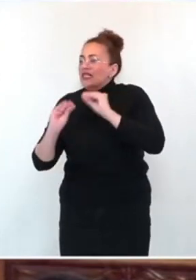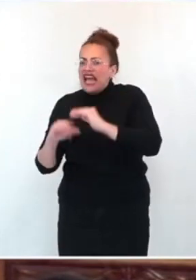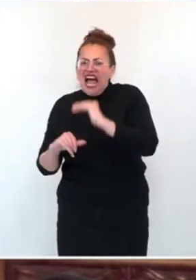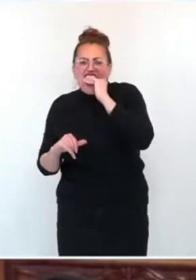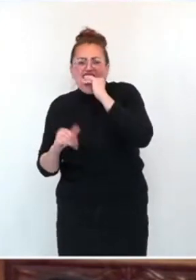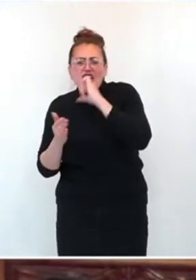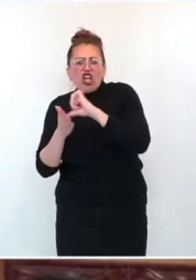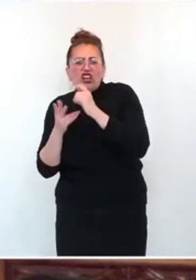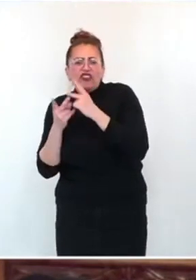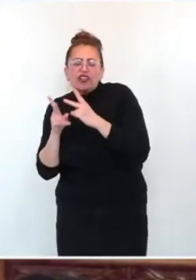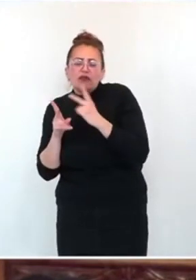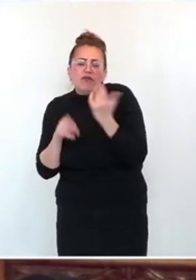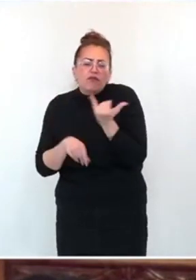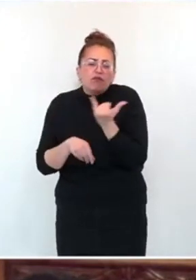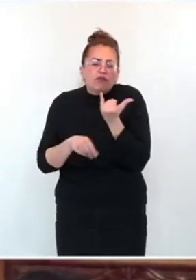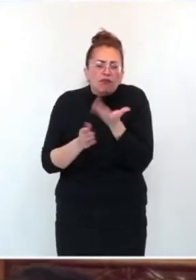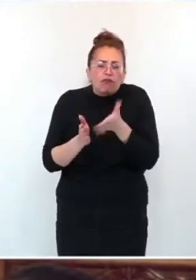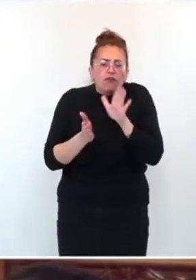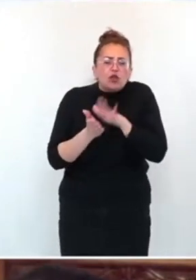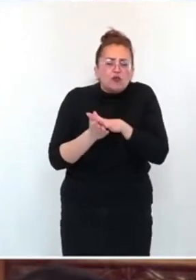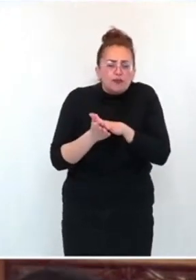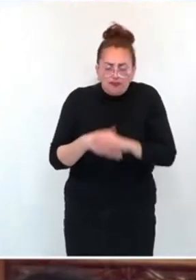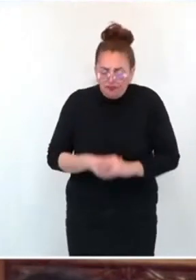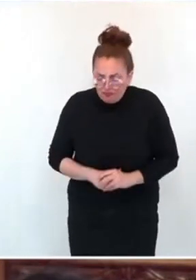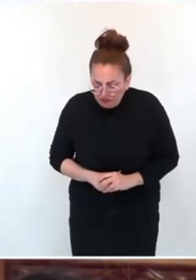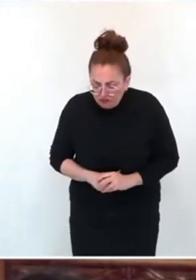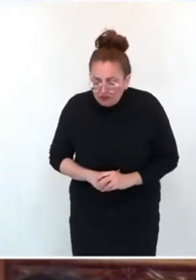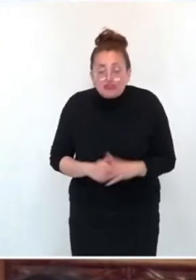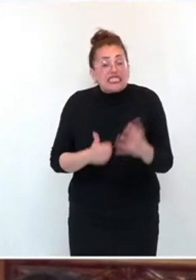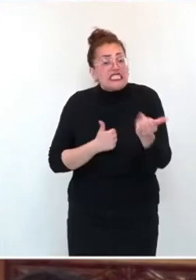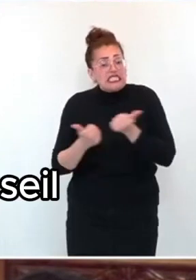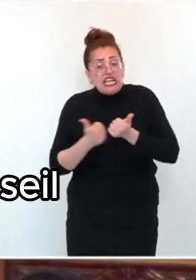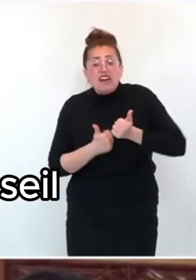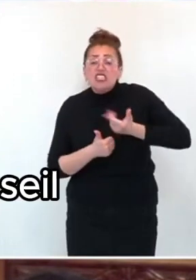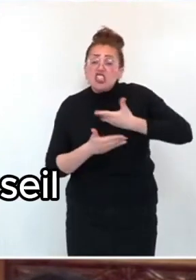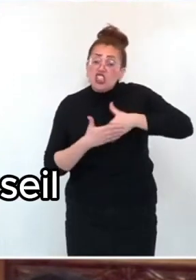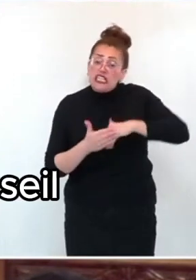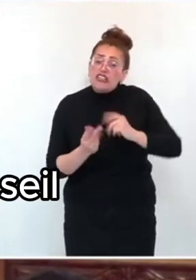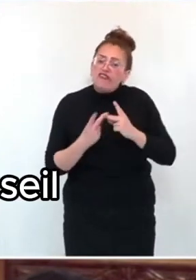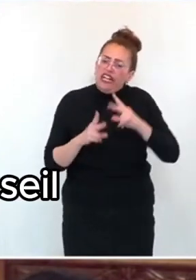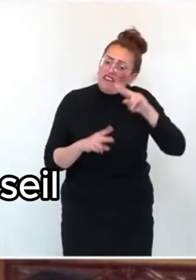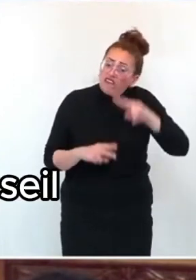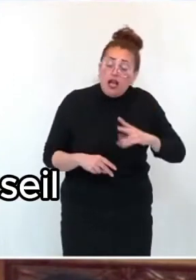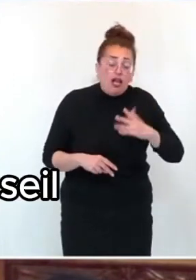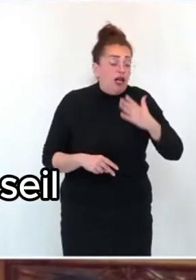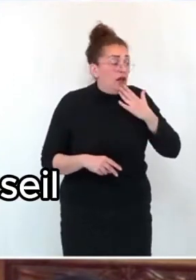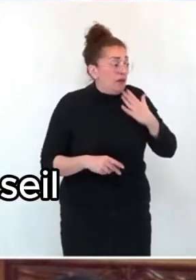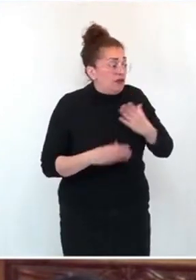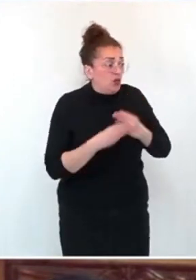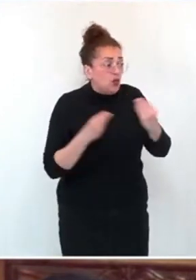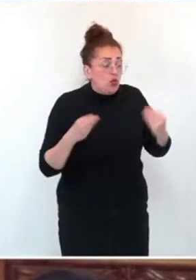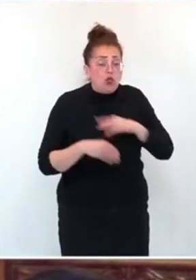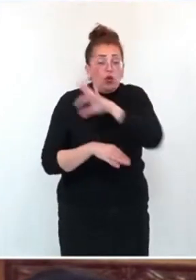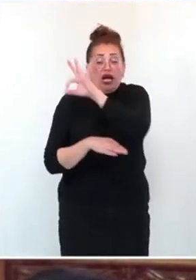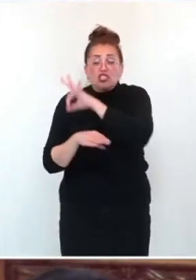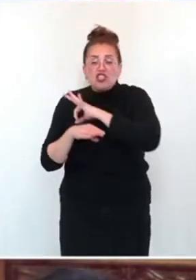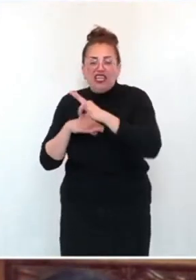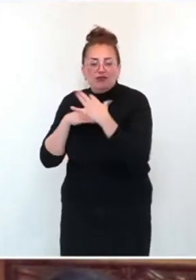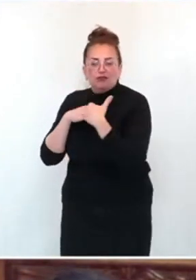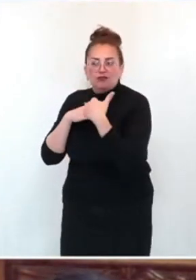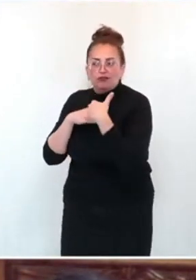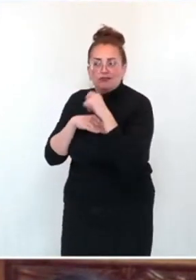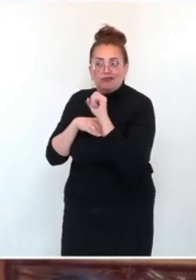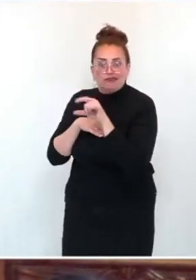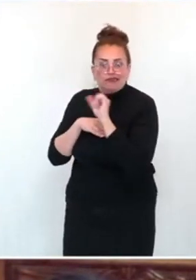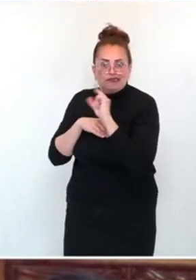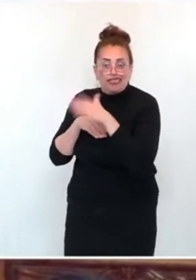centre-ville. Il y a eu un gros travail qui a été fait par les services, et je les salue ici, ainsi que par Suzanne Eliasson, notre architecte conseil, pour également faire